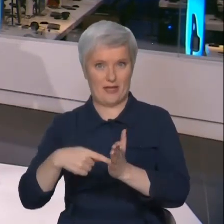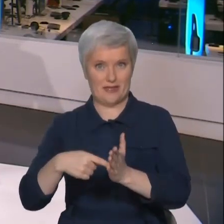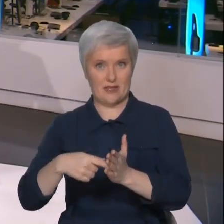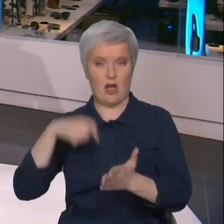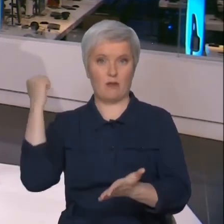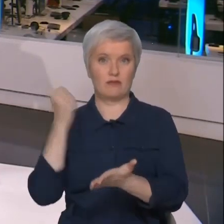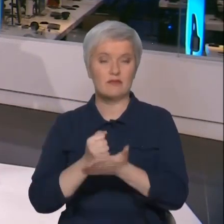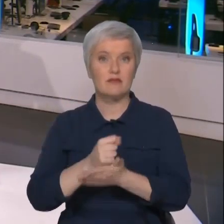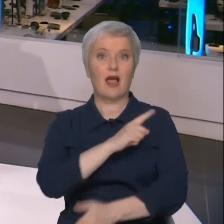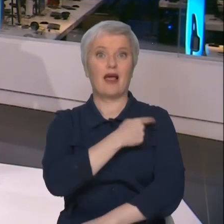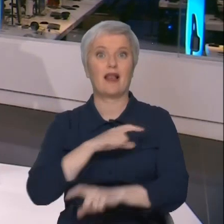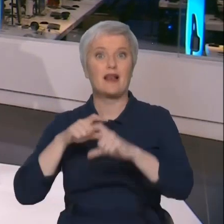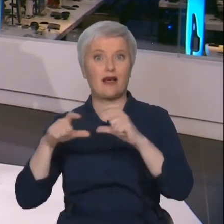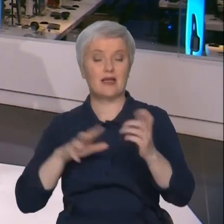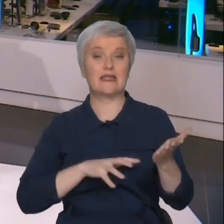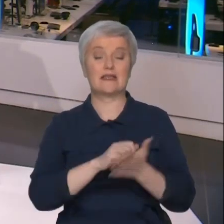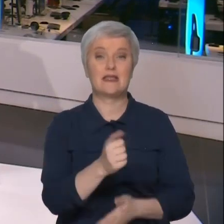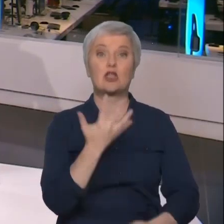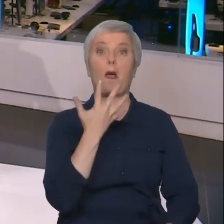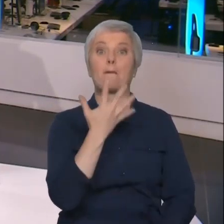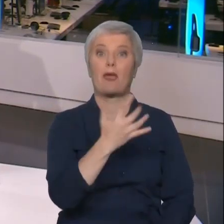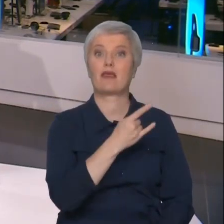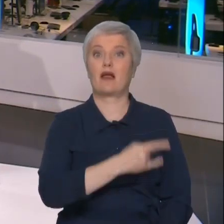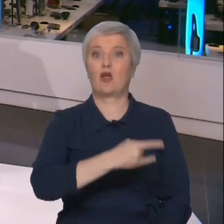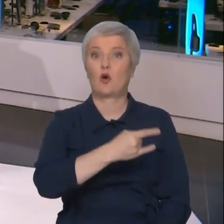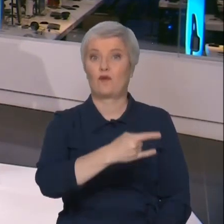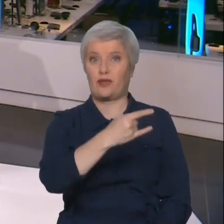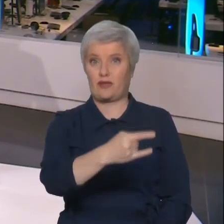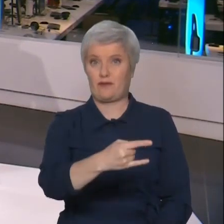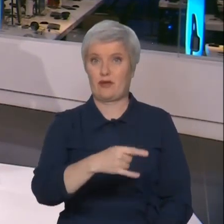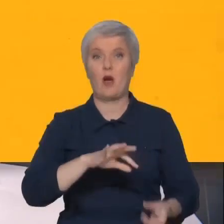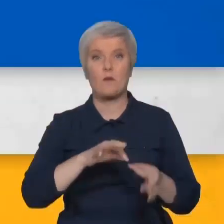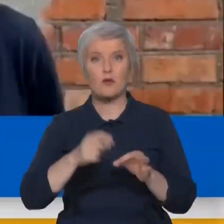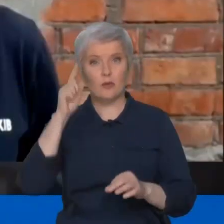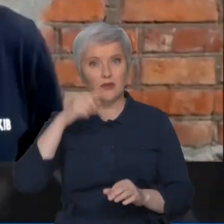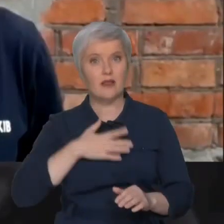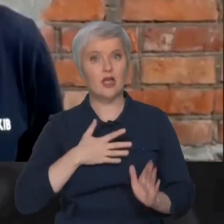5 легковиків. Більше подробиць дізнаємось у кореспондента Суспільного В'ячеслава Маврочева.